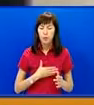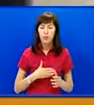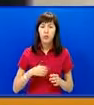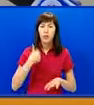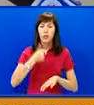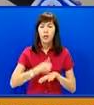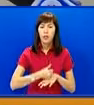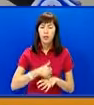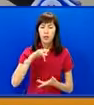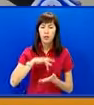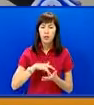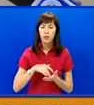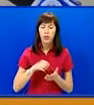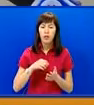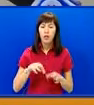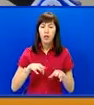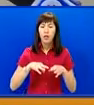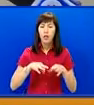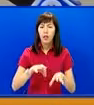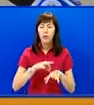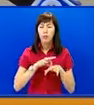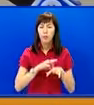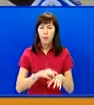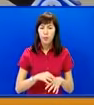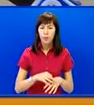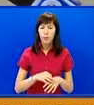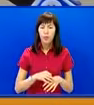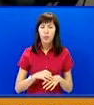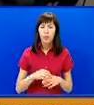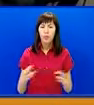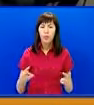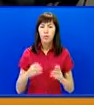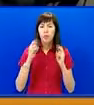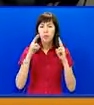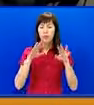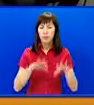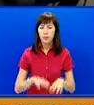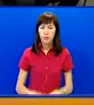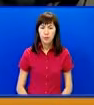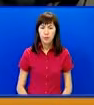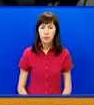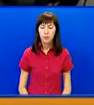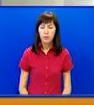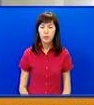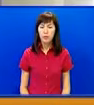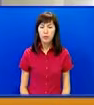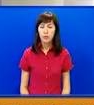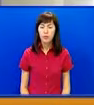также поинтересовался о транспорте для школьников и мере пожарной безопасности.